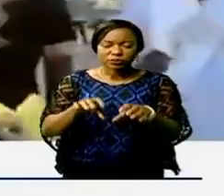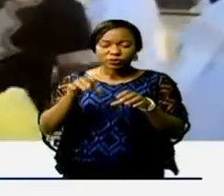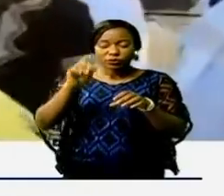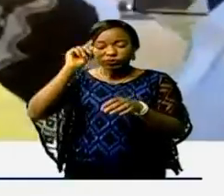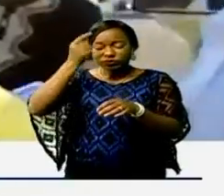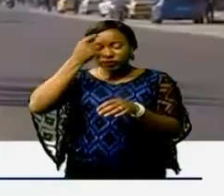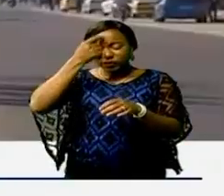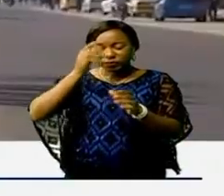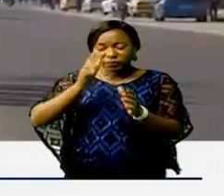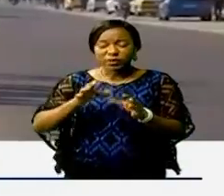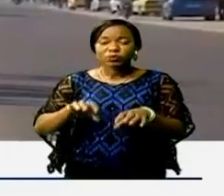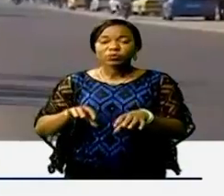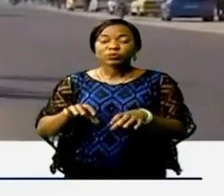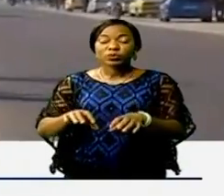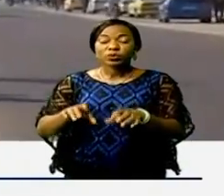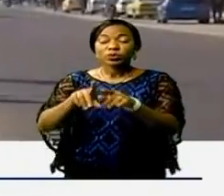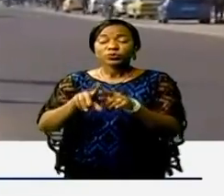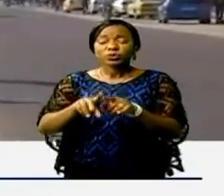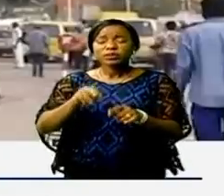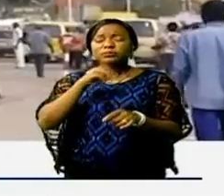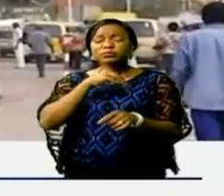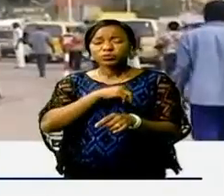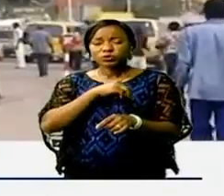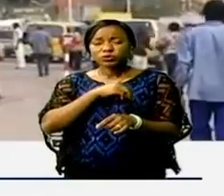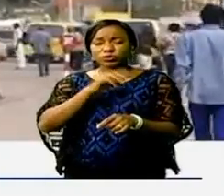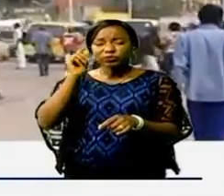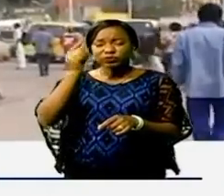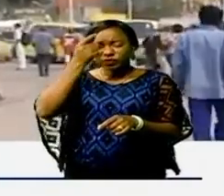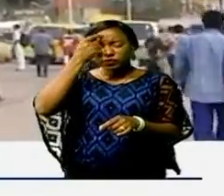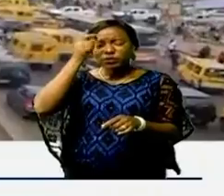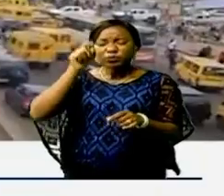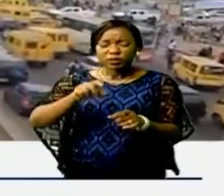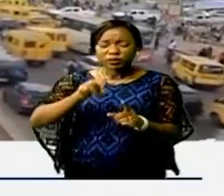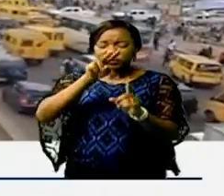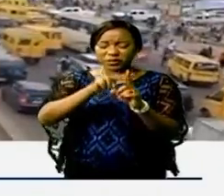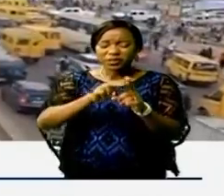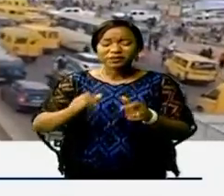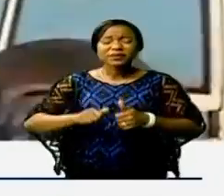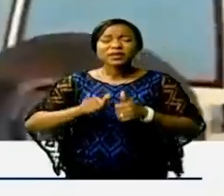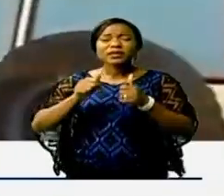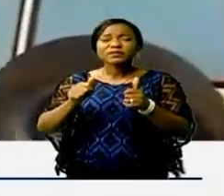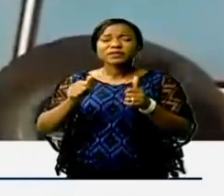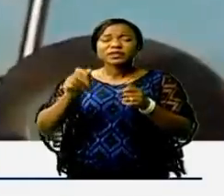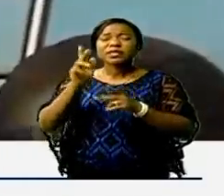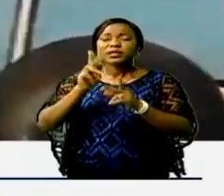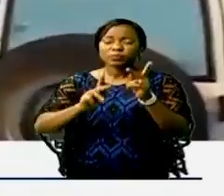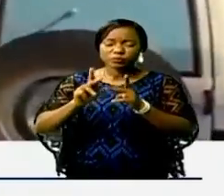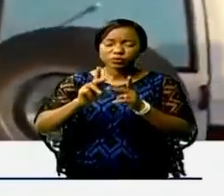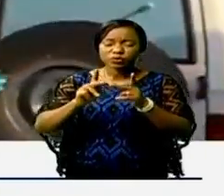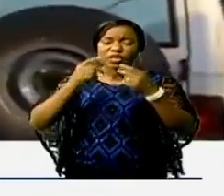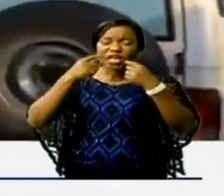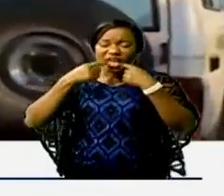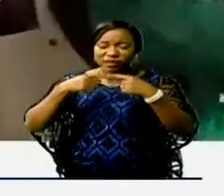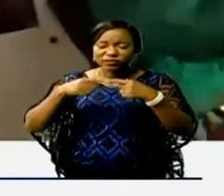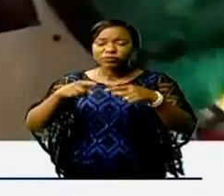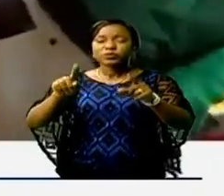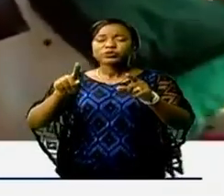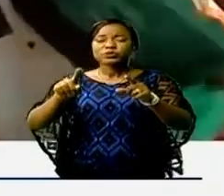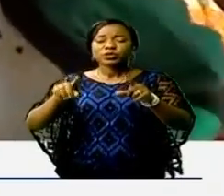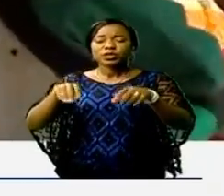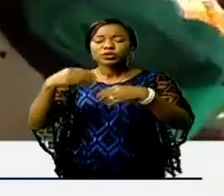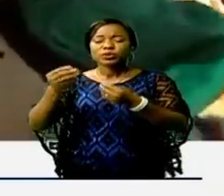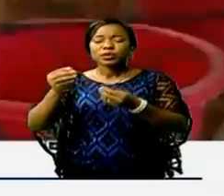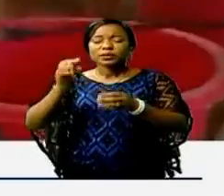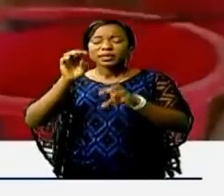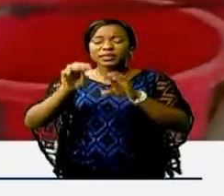santé, mission que le gouvernement s'est assignée pour préserver la vie de la population. Information livrée par le secrétaire général à la